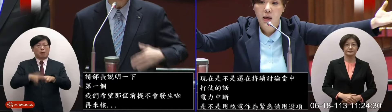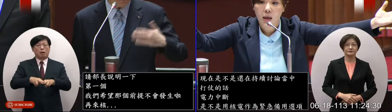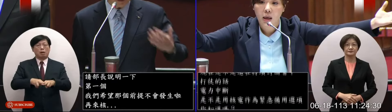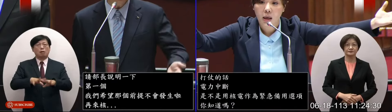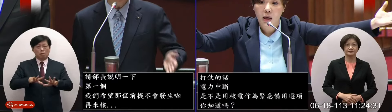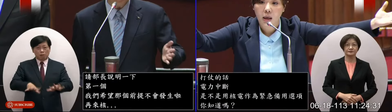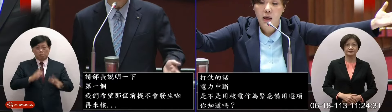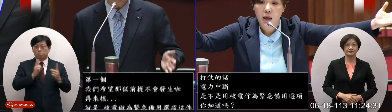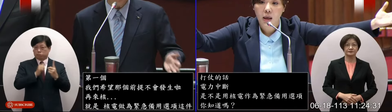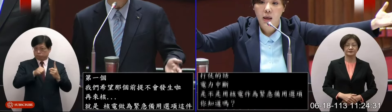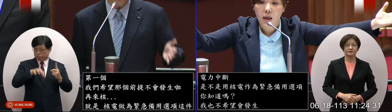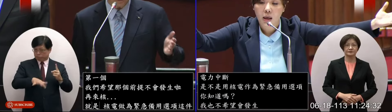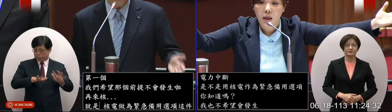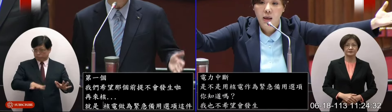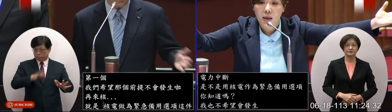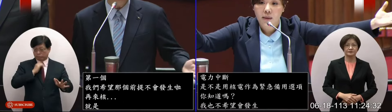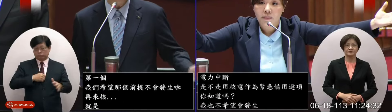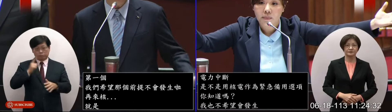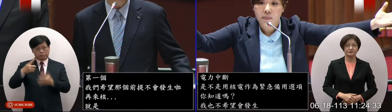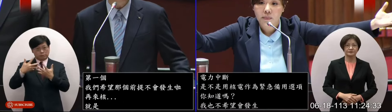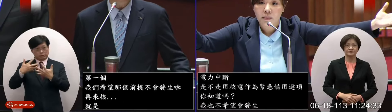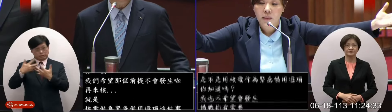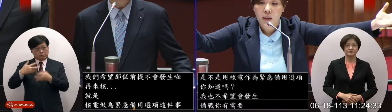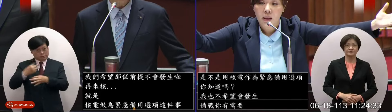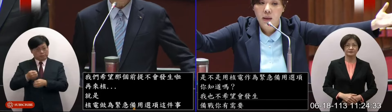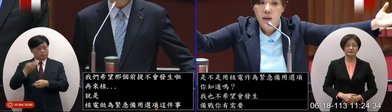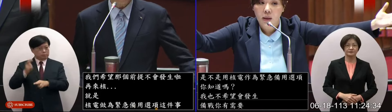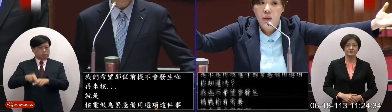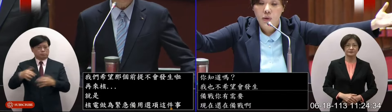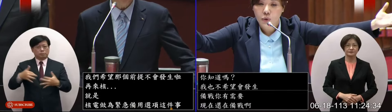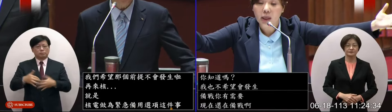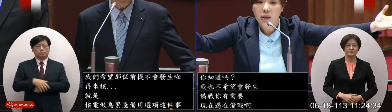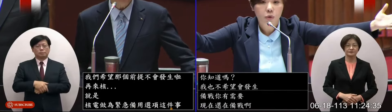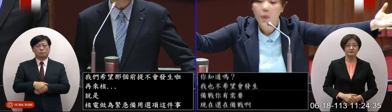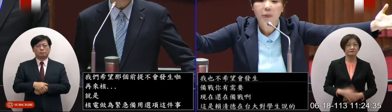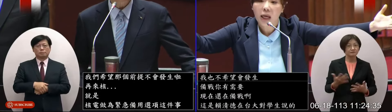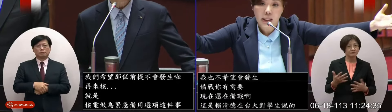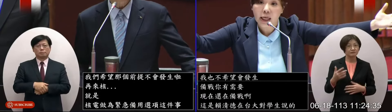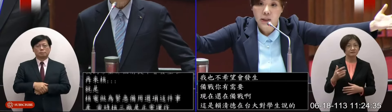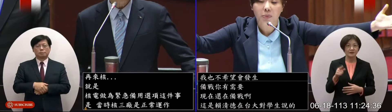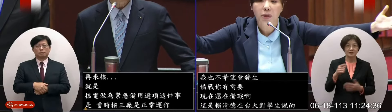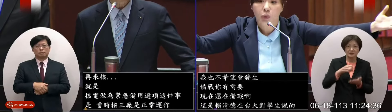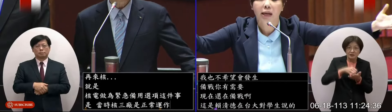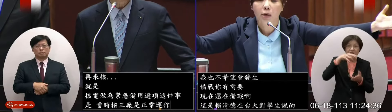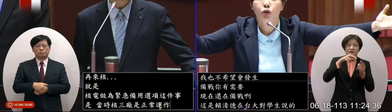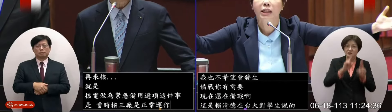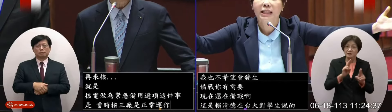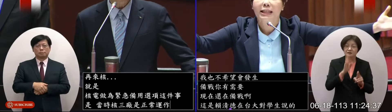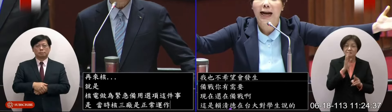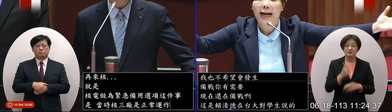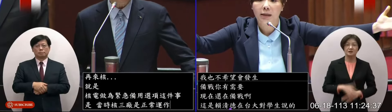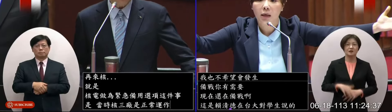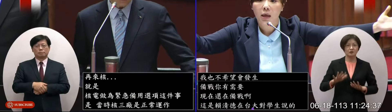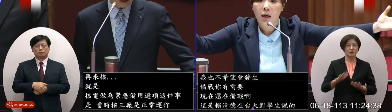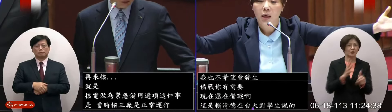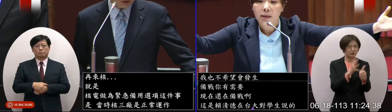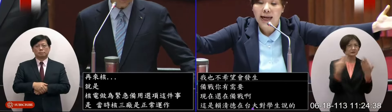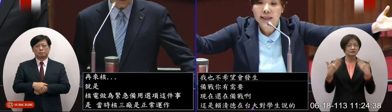必须面对现在核三厂一号机要除役的问题。 所以就不是核电了，是不是？我现在要确认这个答